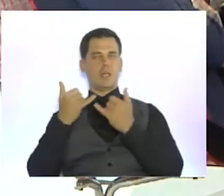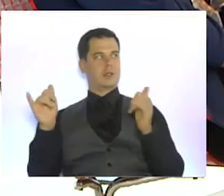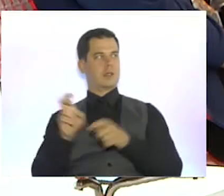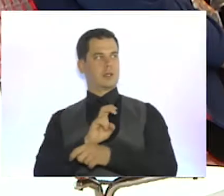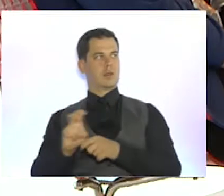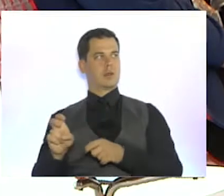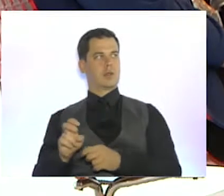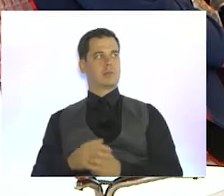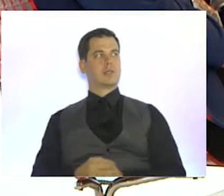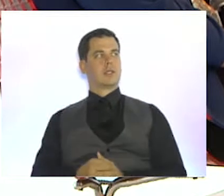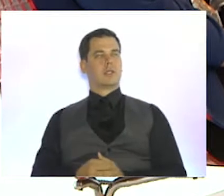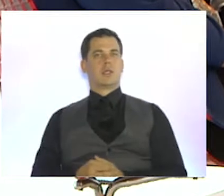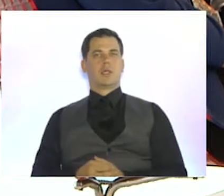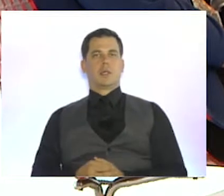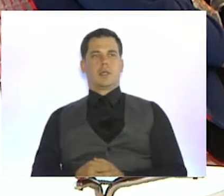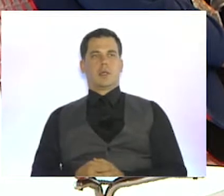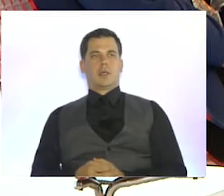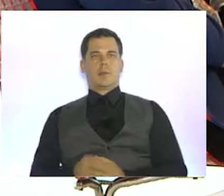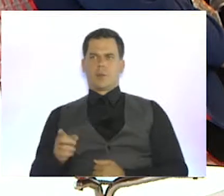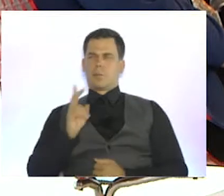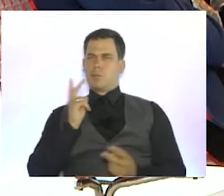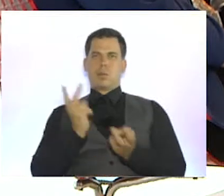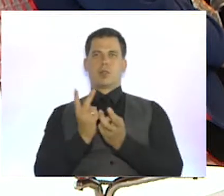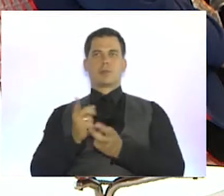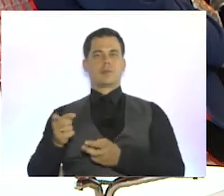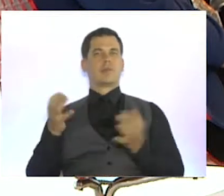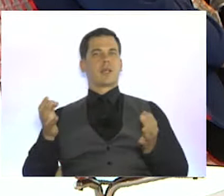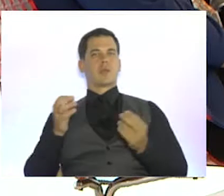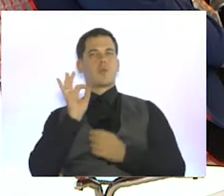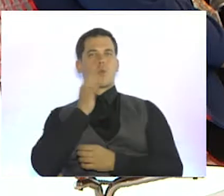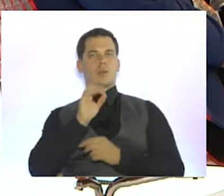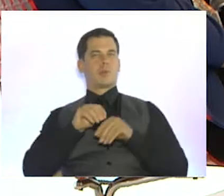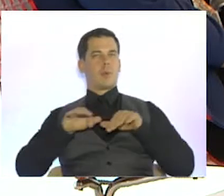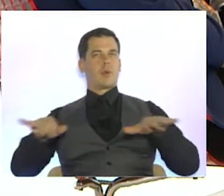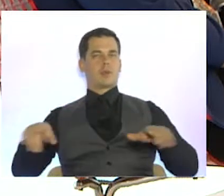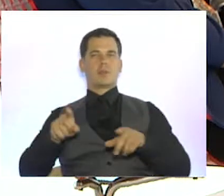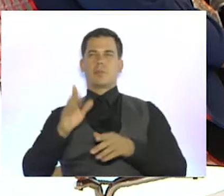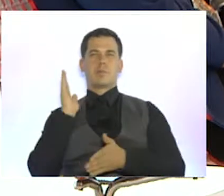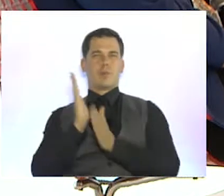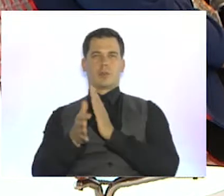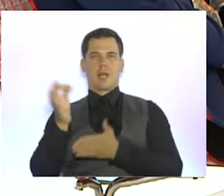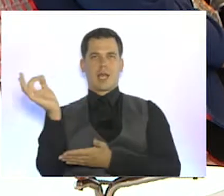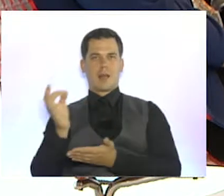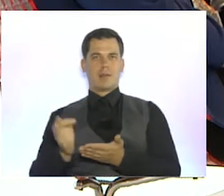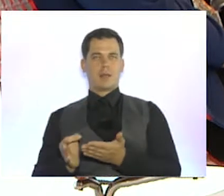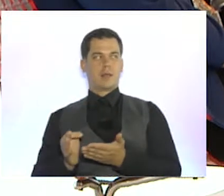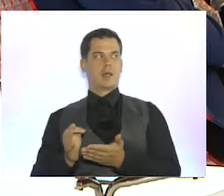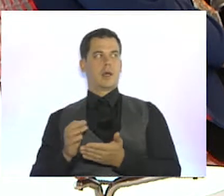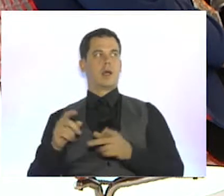Widziałem tę grę, widziałem. Ona jest bardzo podobna do popularnej teraz wśród młodzieży gry, opiera się na prostej grafice, ale z